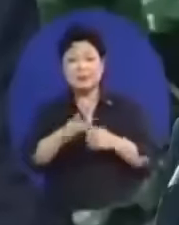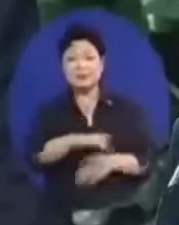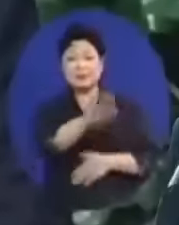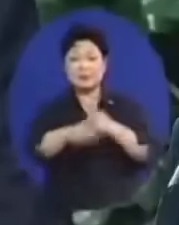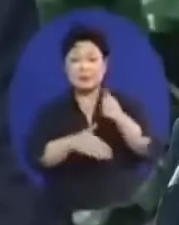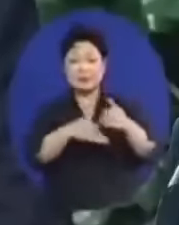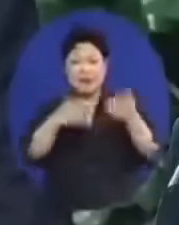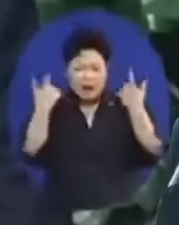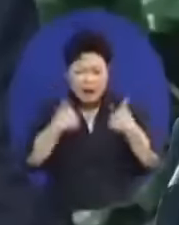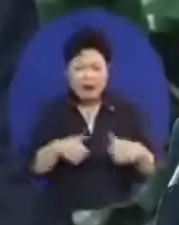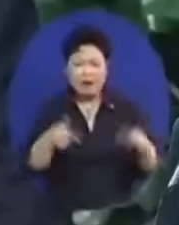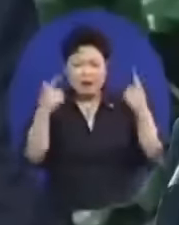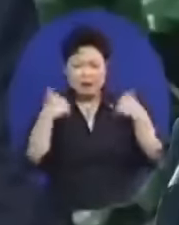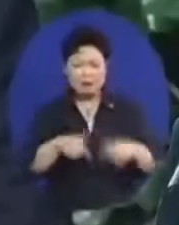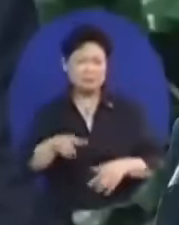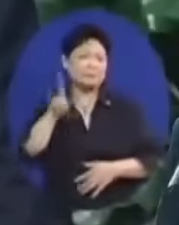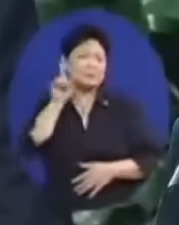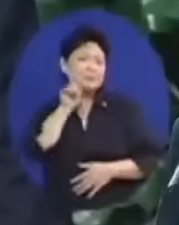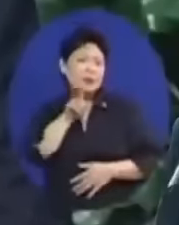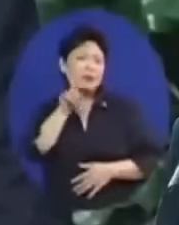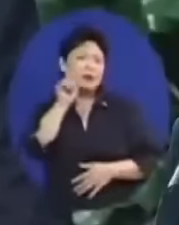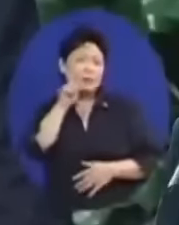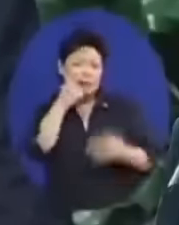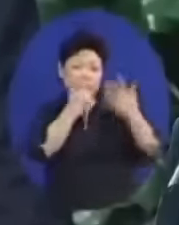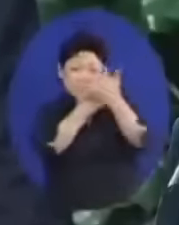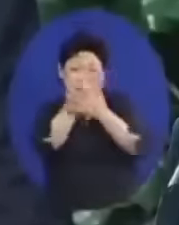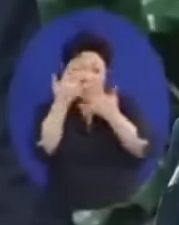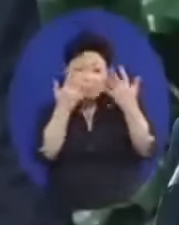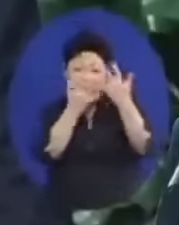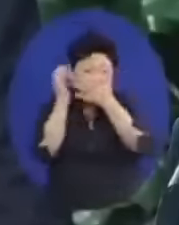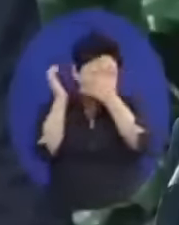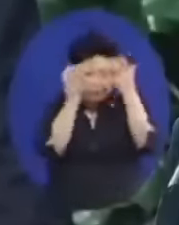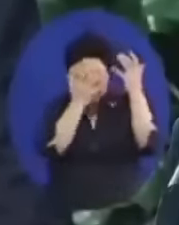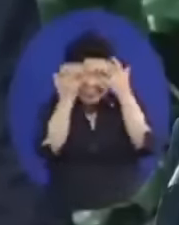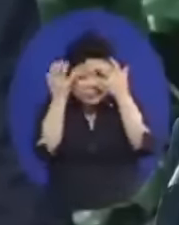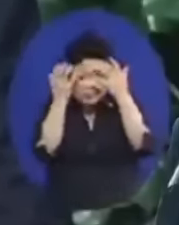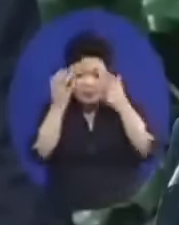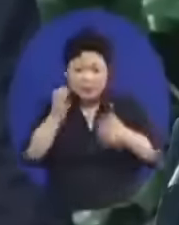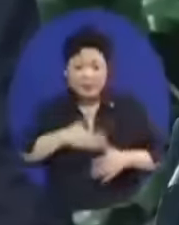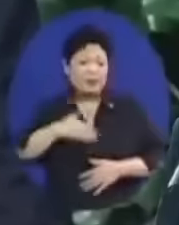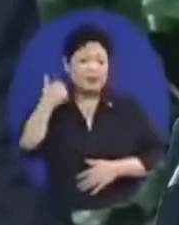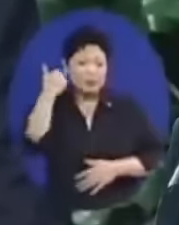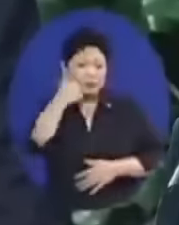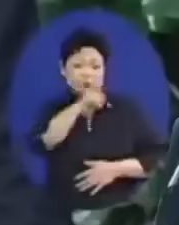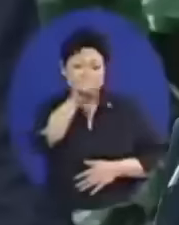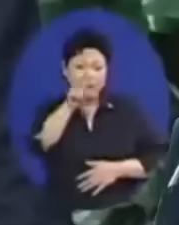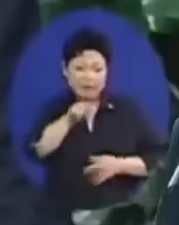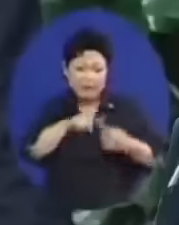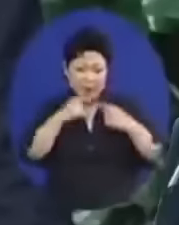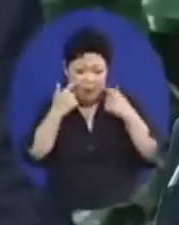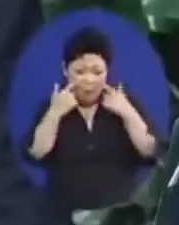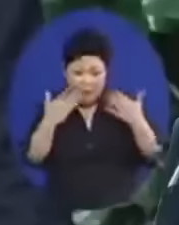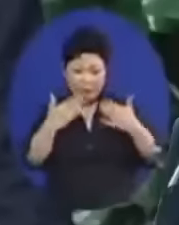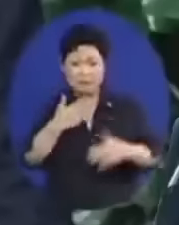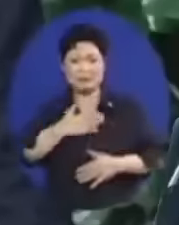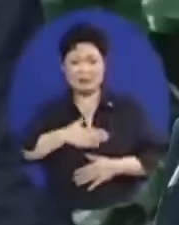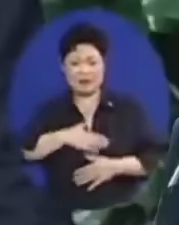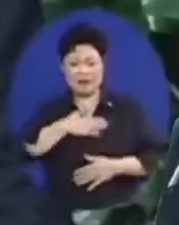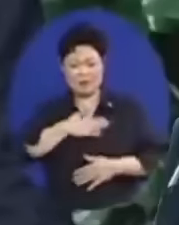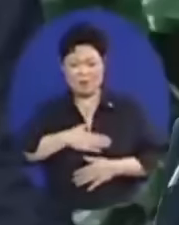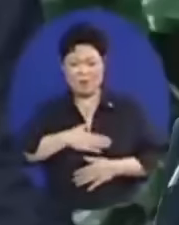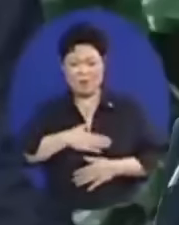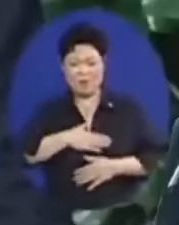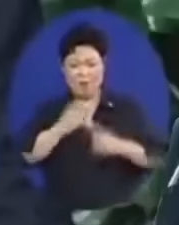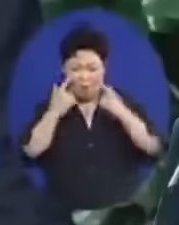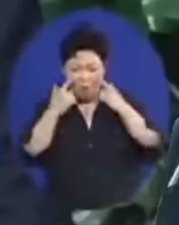우리는 항상 매일매일의 이 혼돈된 생활 속에 우리의 정체성을 밝히 알고 굳게 그 정체성에